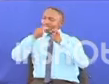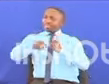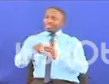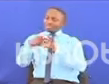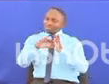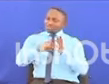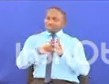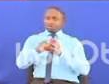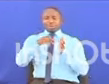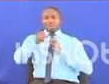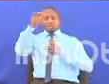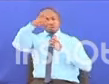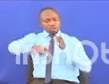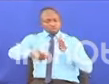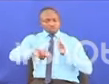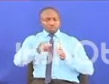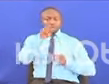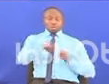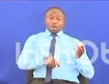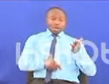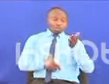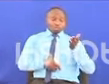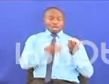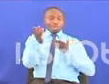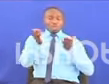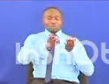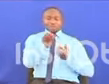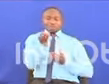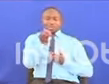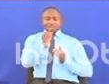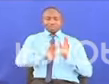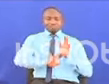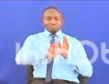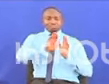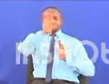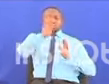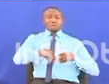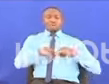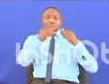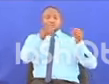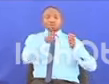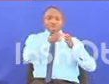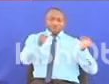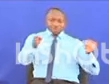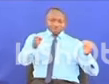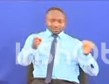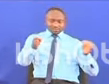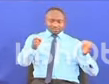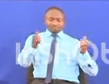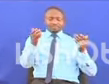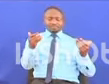duni, wamelipa kodi. Hatimaye leo watu wachache ambao wamepewa dhamana na